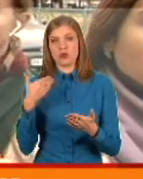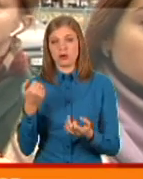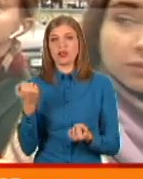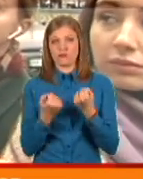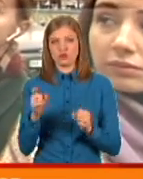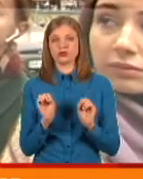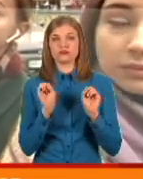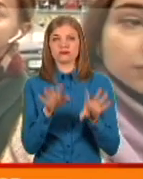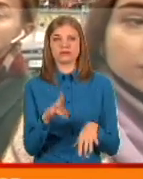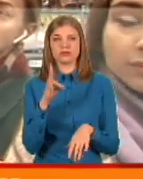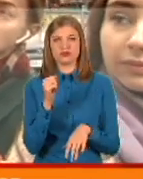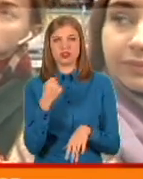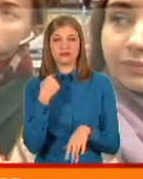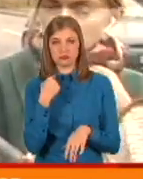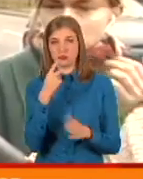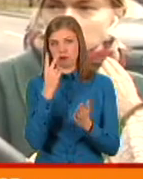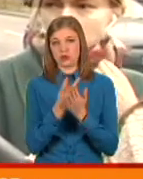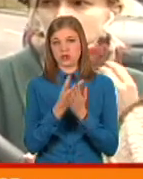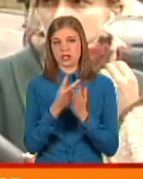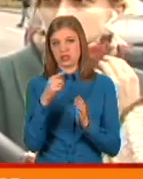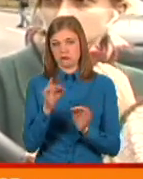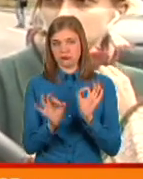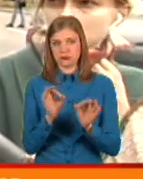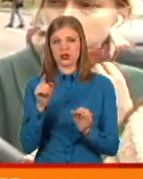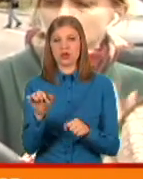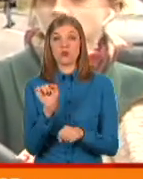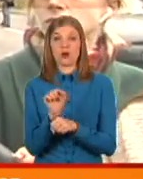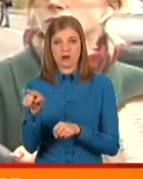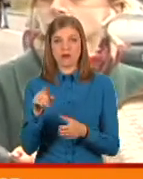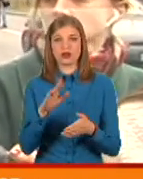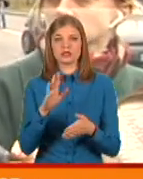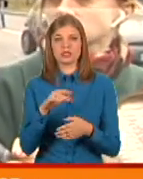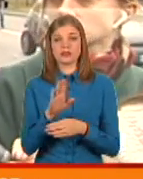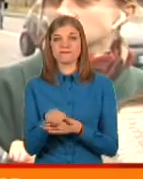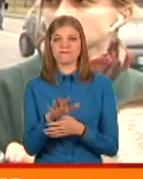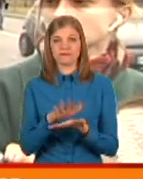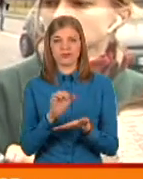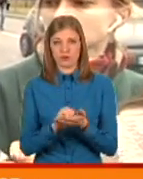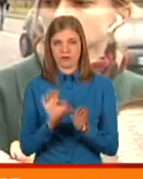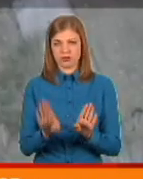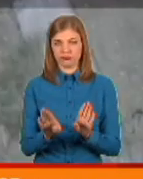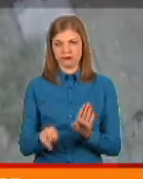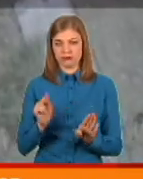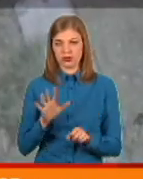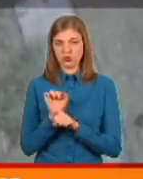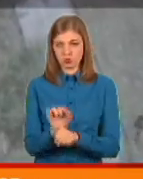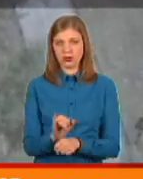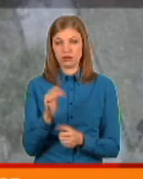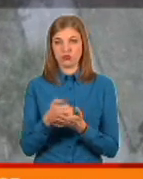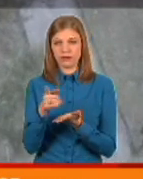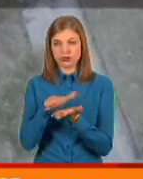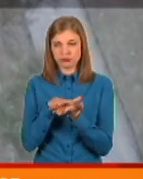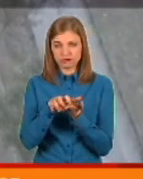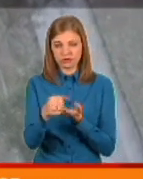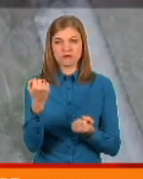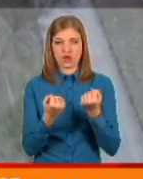пройшов тест на драгер. Показало всі нулі. КАМАЗу відмовили гальма, і від цього він зніс вже машини, які